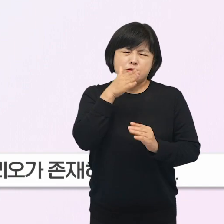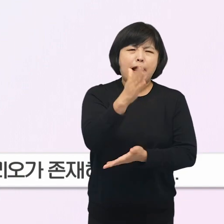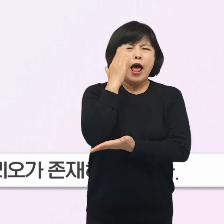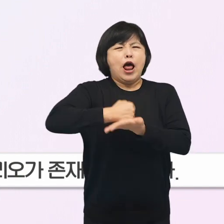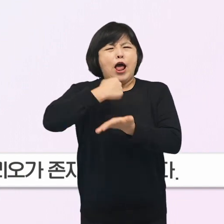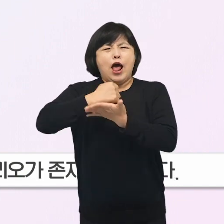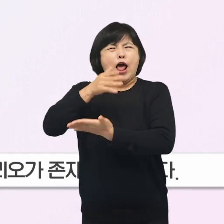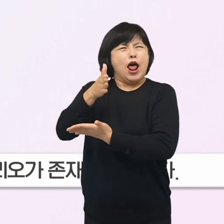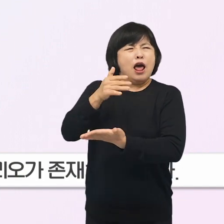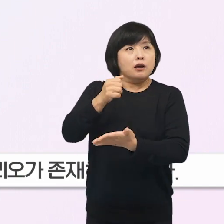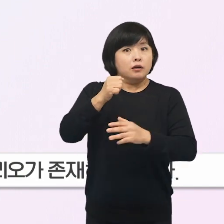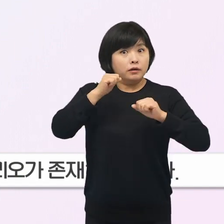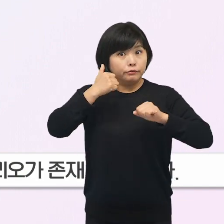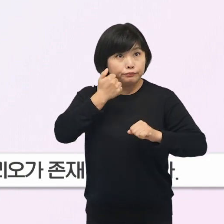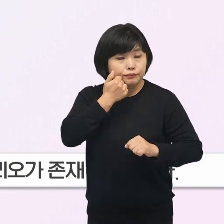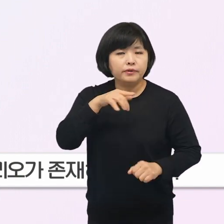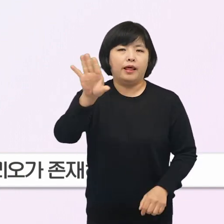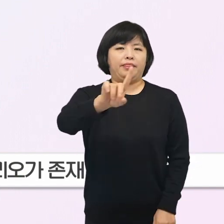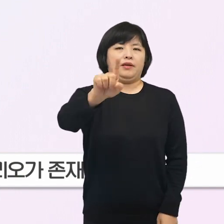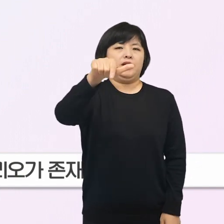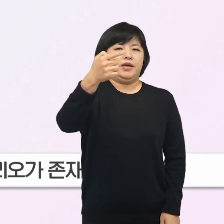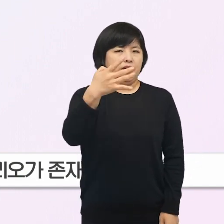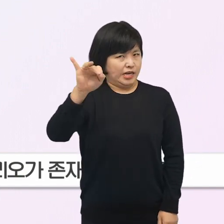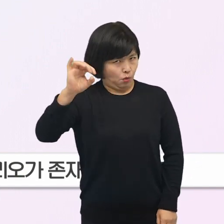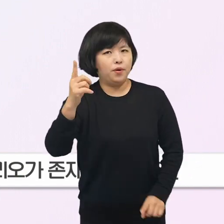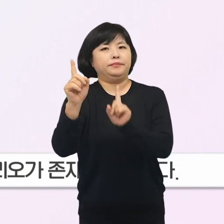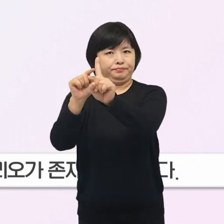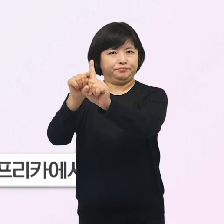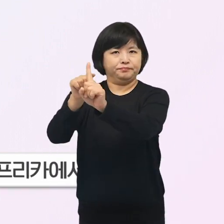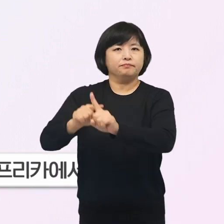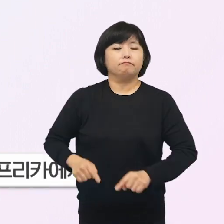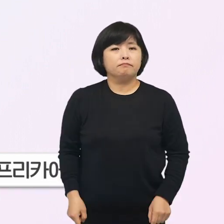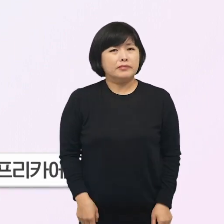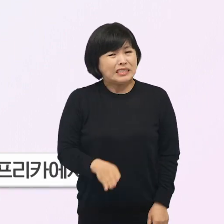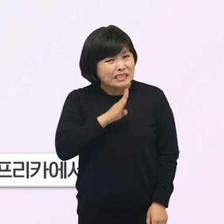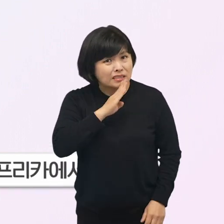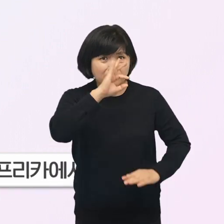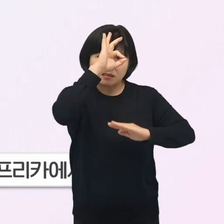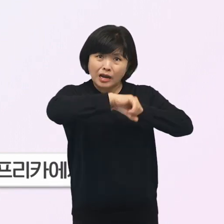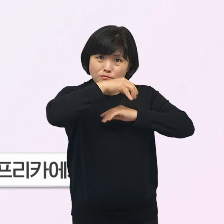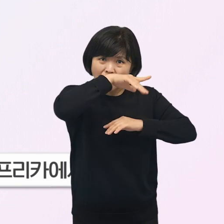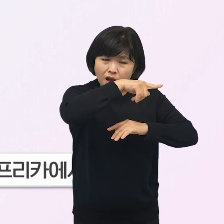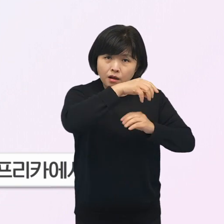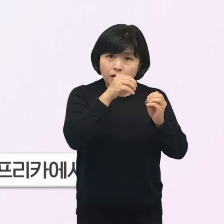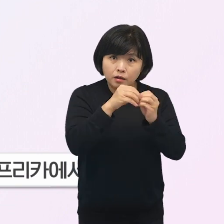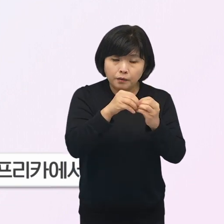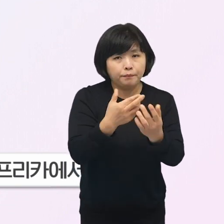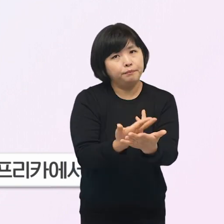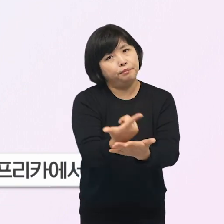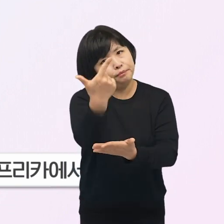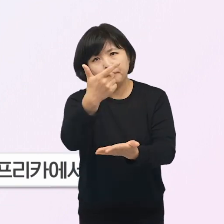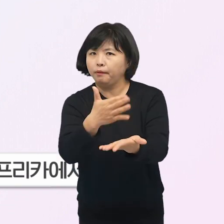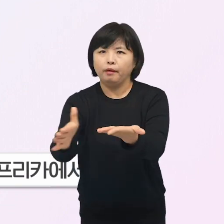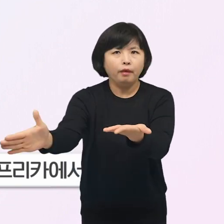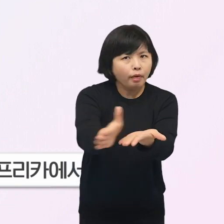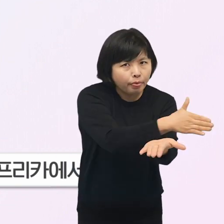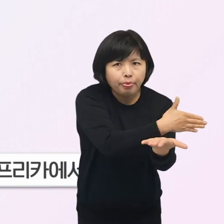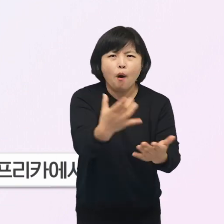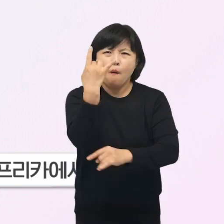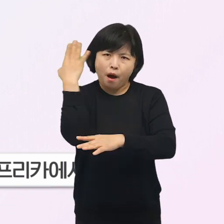아프리카에서는 전문 이야기꾼인 그리오가 존재하였습니다. 사실 서아프리카는 문자가 없는